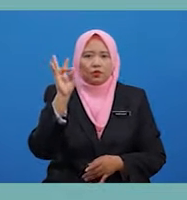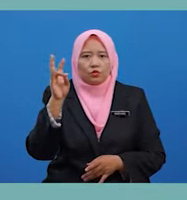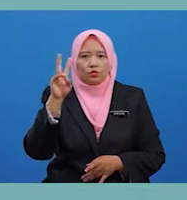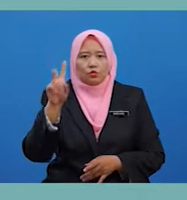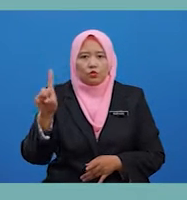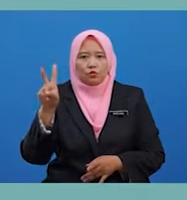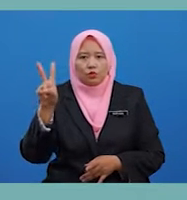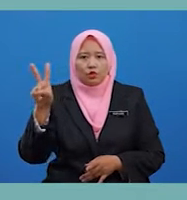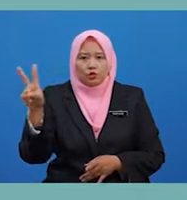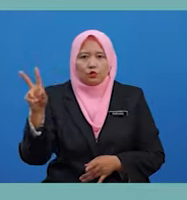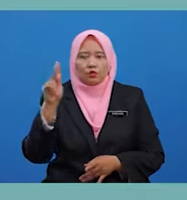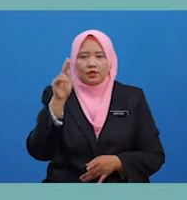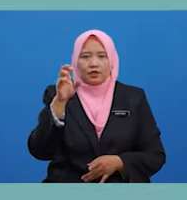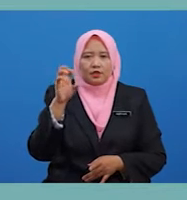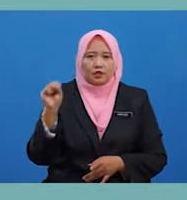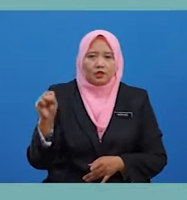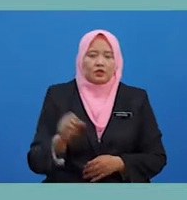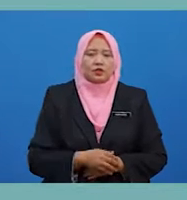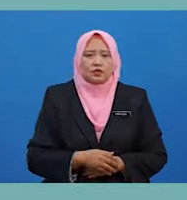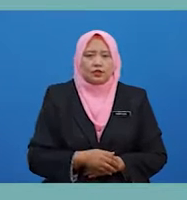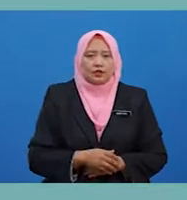17,480 kes, beza sebanyak